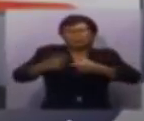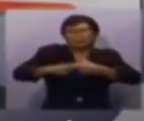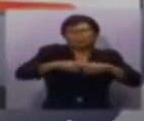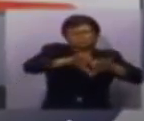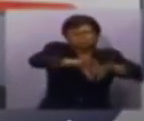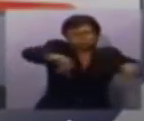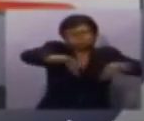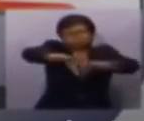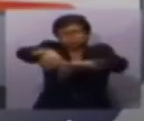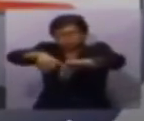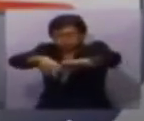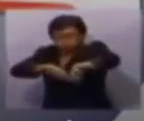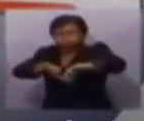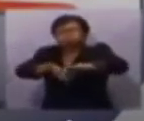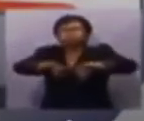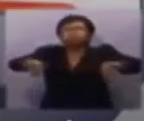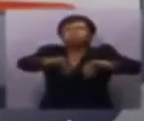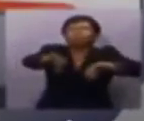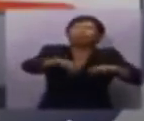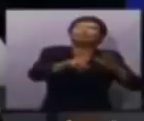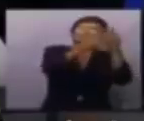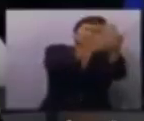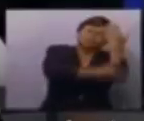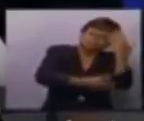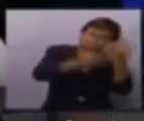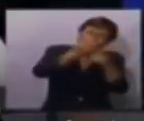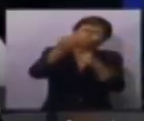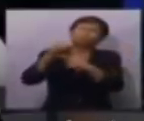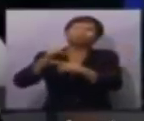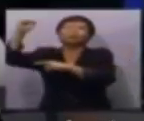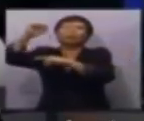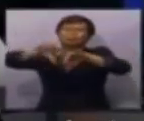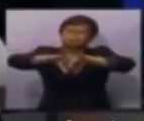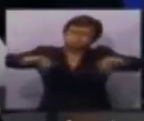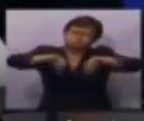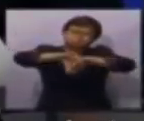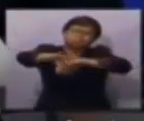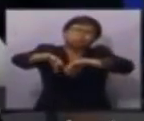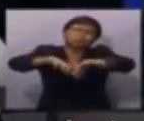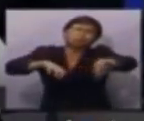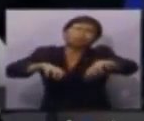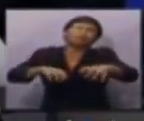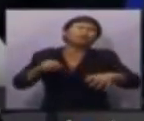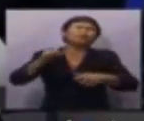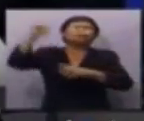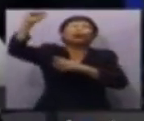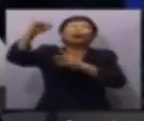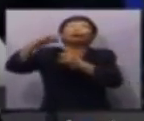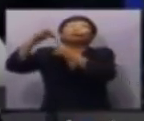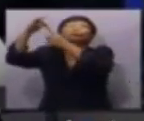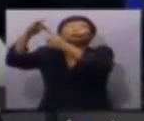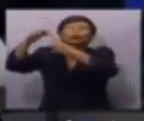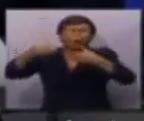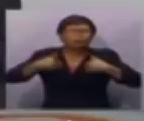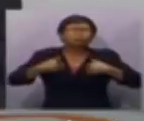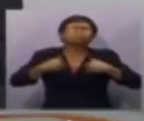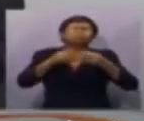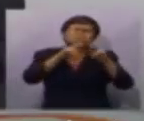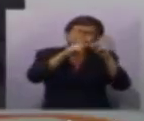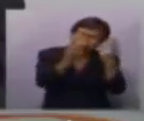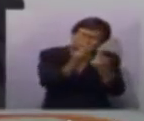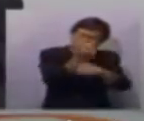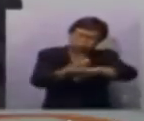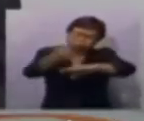blok pembangkang sama ada di Semenanjung dan juga di Sabah, Sabah khususnya, dan ada beberapa parti